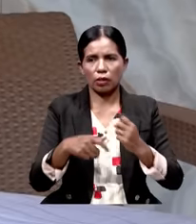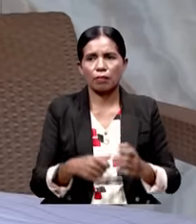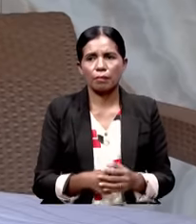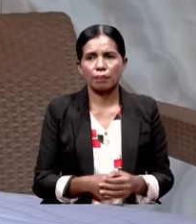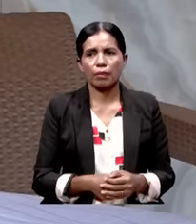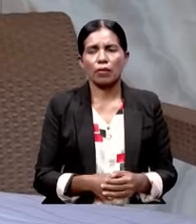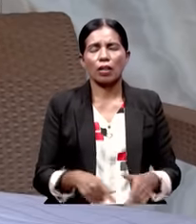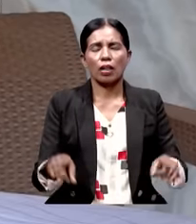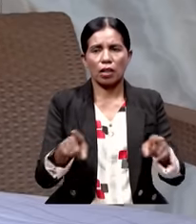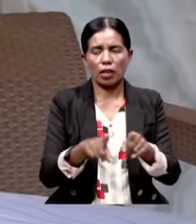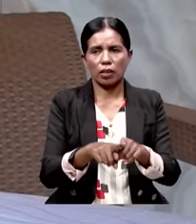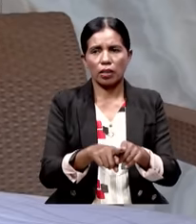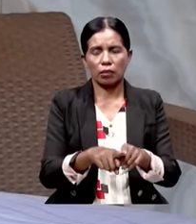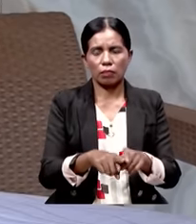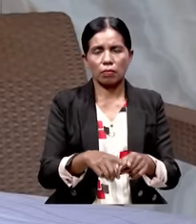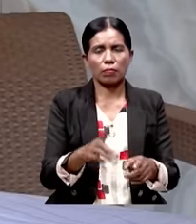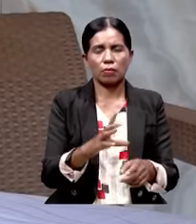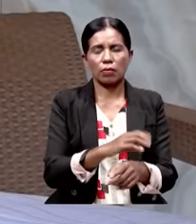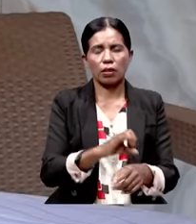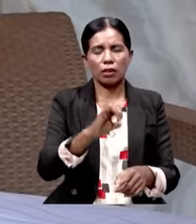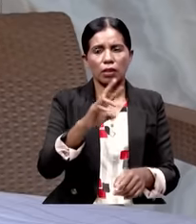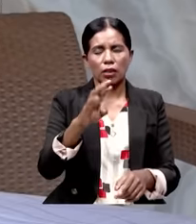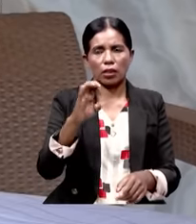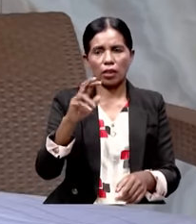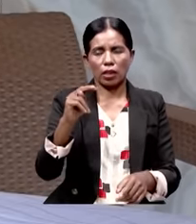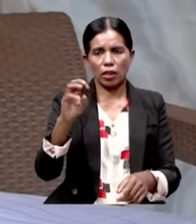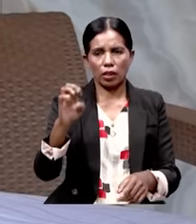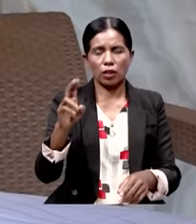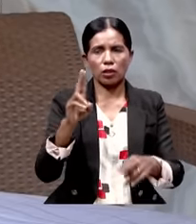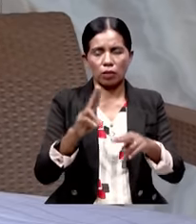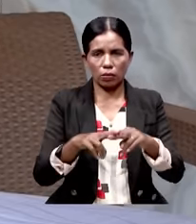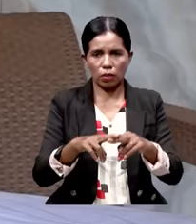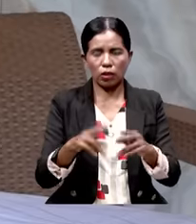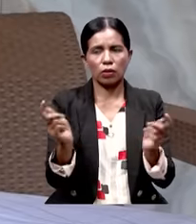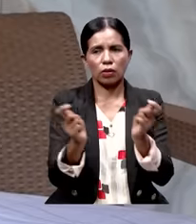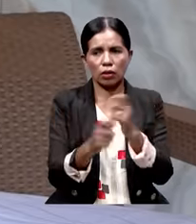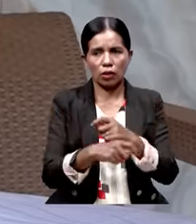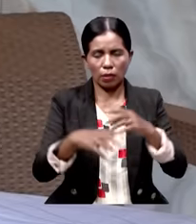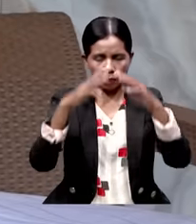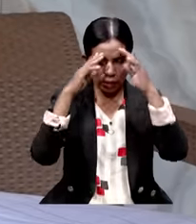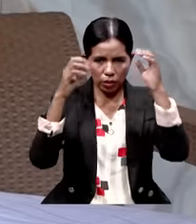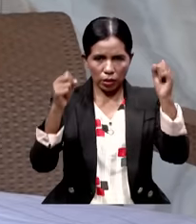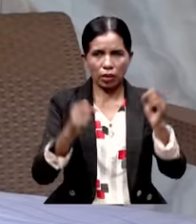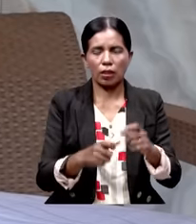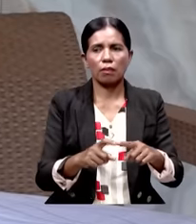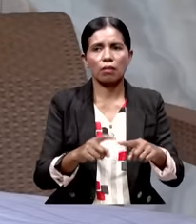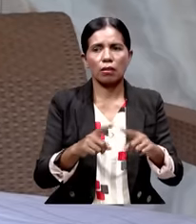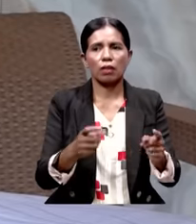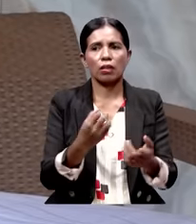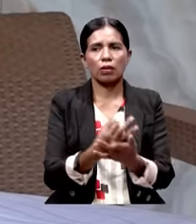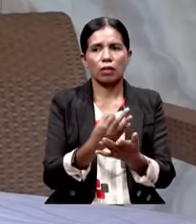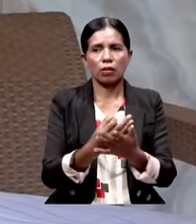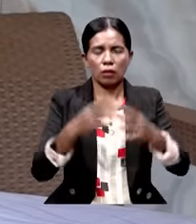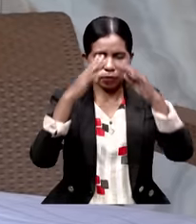Hanemos, hanesemos, dona Irene. Agora tu urge a niña substituir presidente. Mas bem, osa ser né